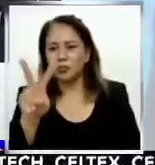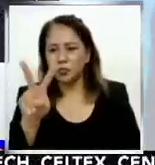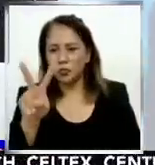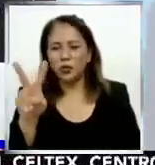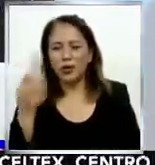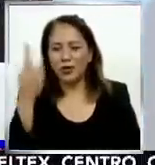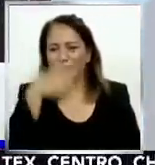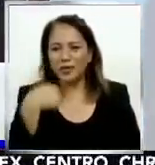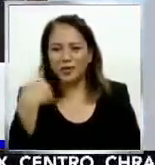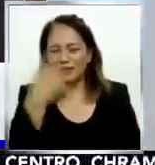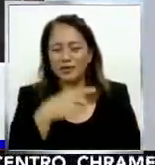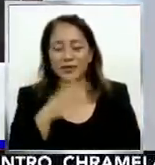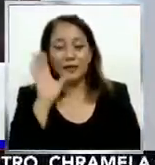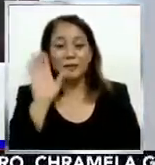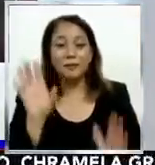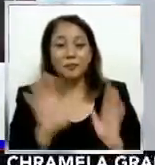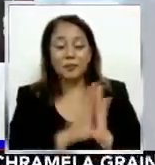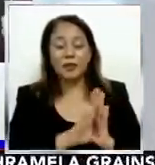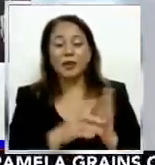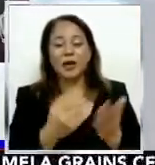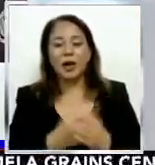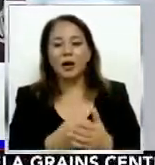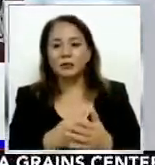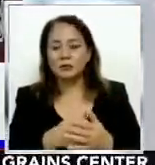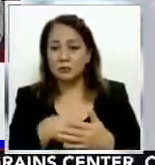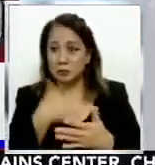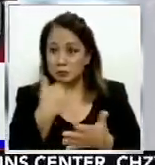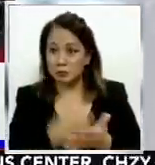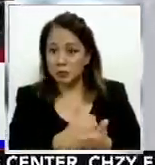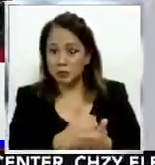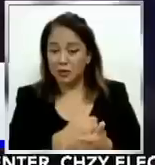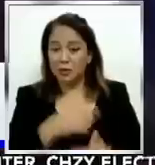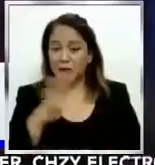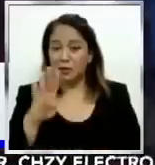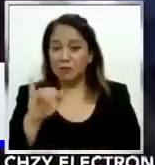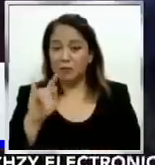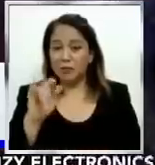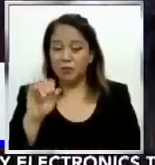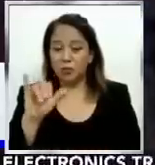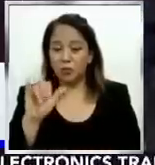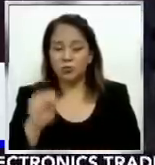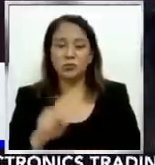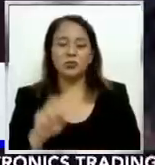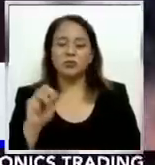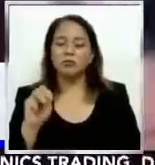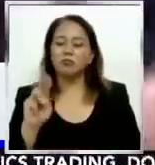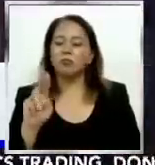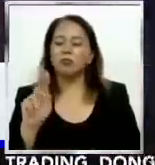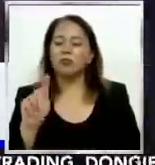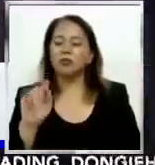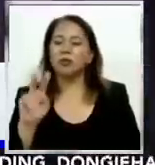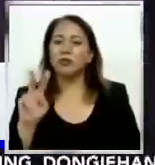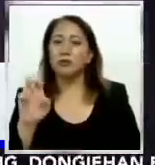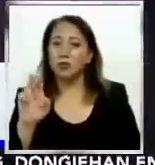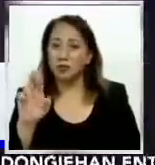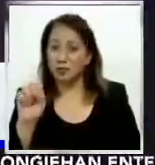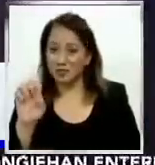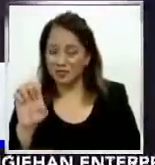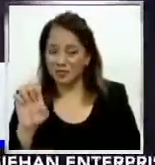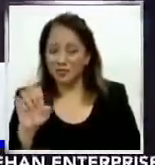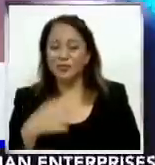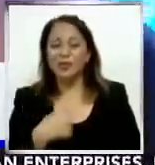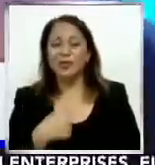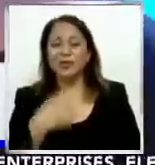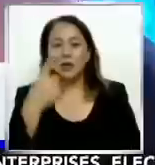entry, papasanga raw sa Bitoy in the Multiverse of Madness. Kaya naman ang original na Bitoy, halakhak